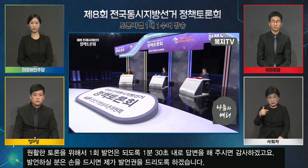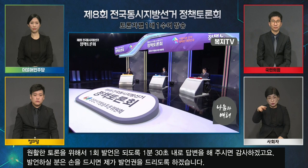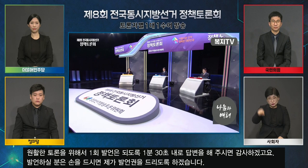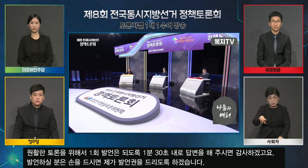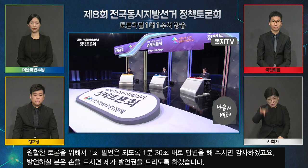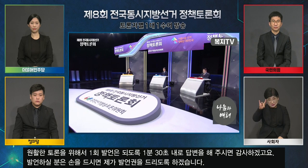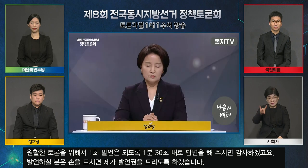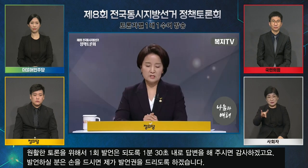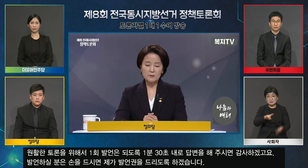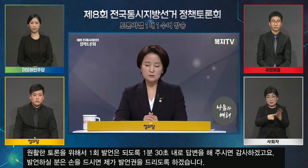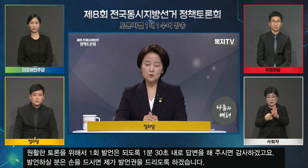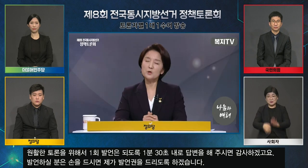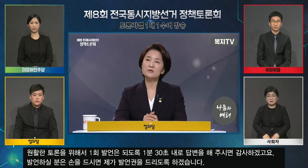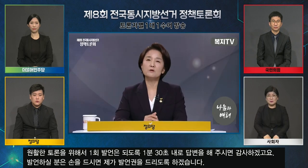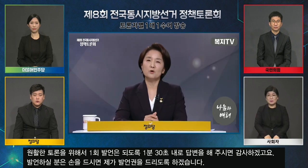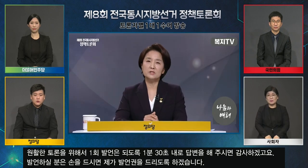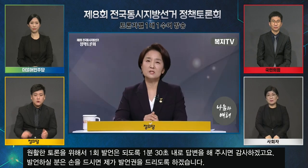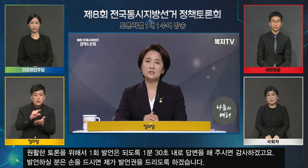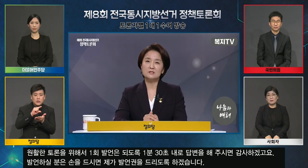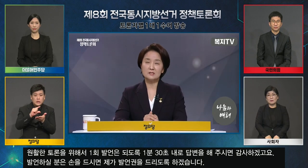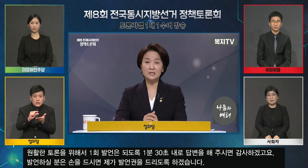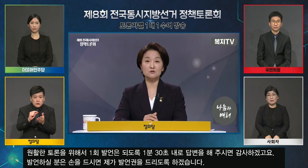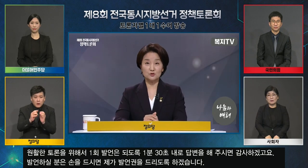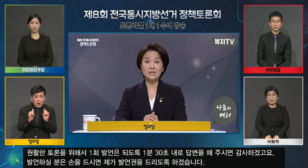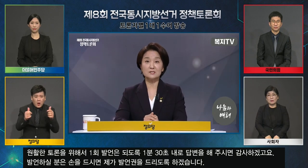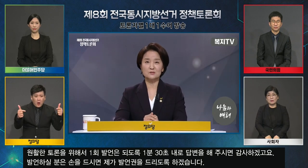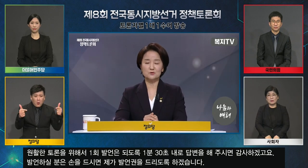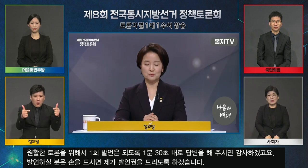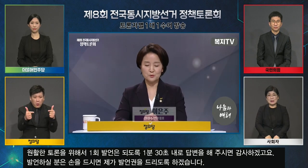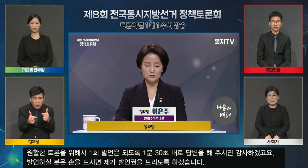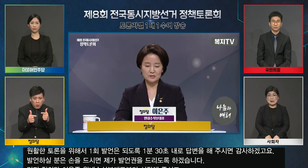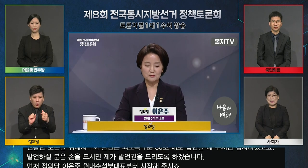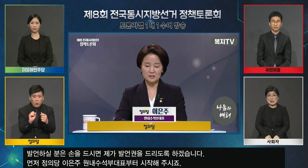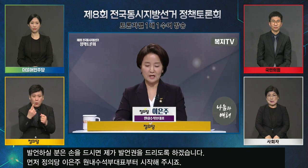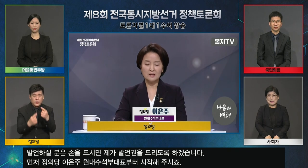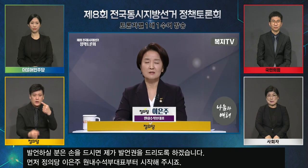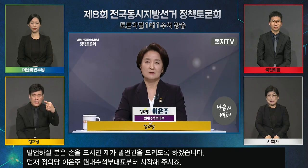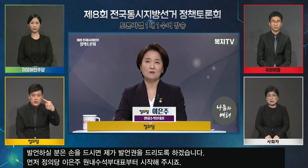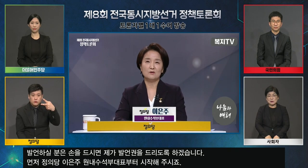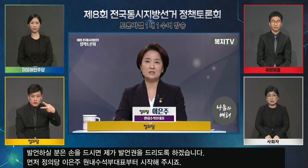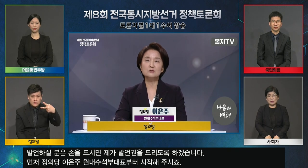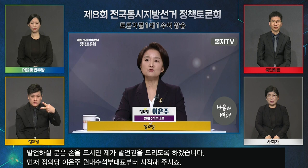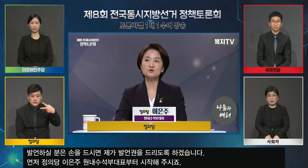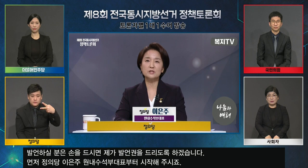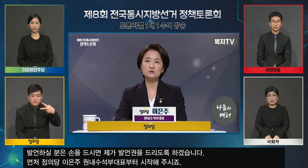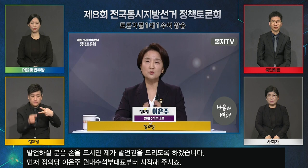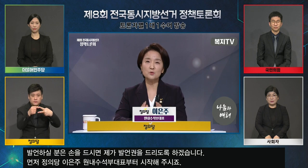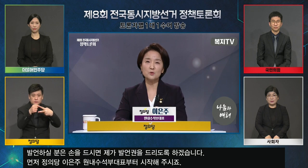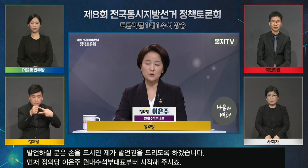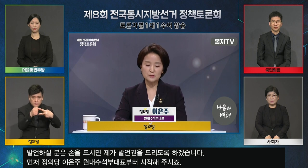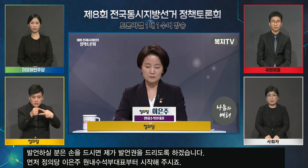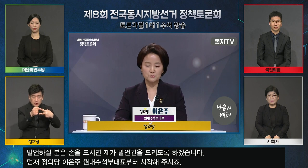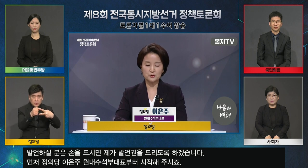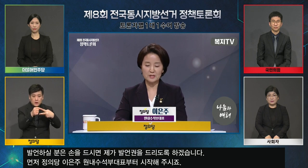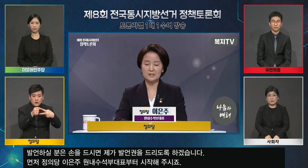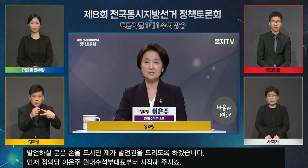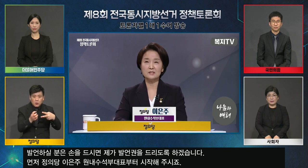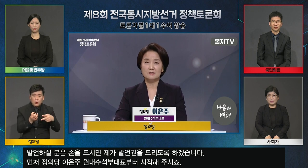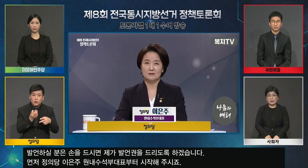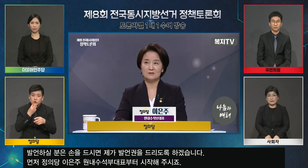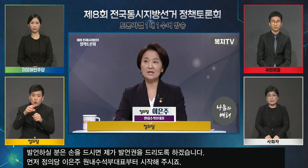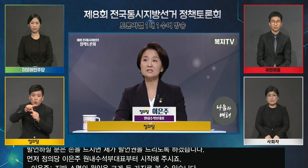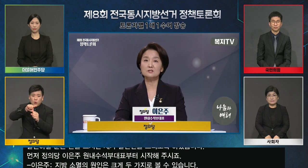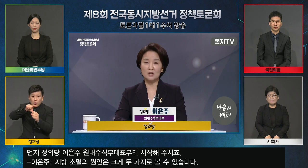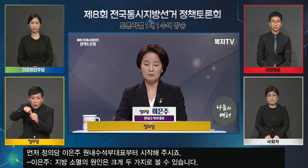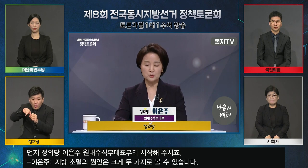네. 지방 소멸의 원인은 크게 두 가지로 볼 수 있습니다. 인구의 수도권 집중이라는